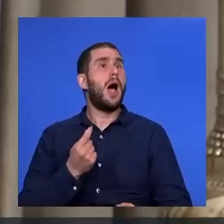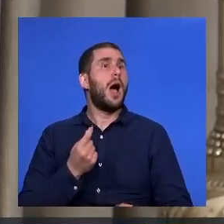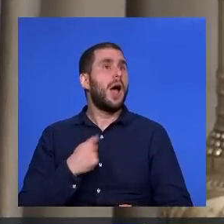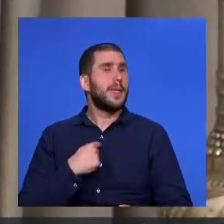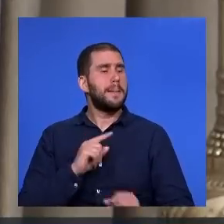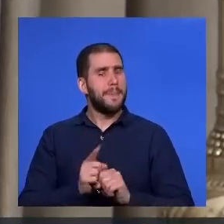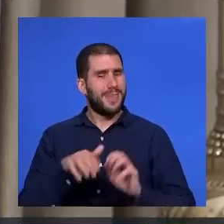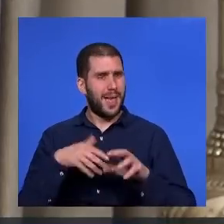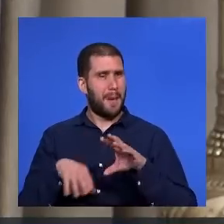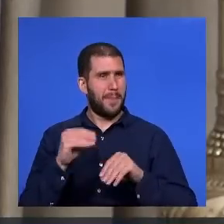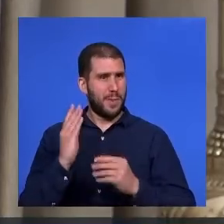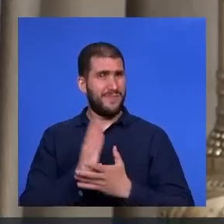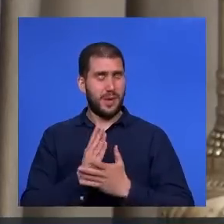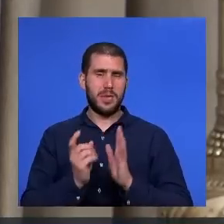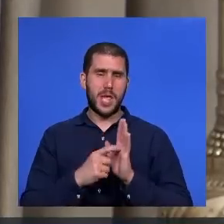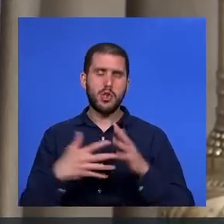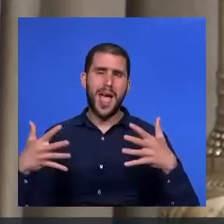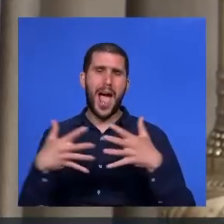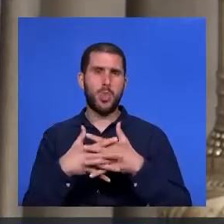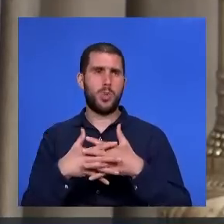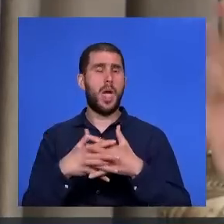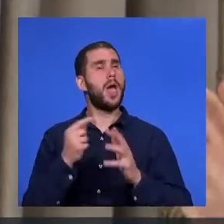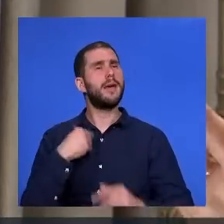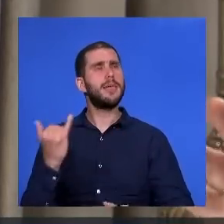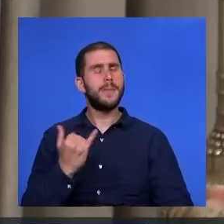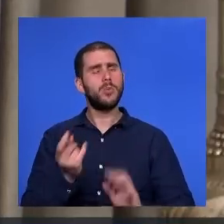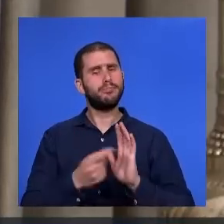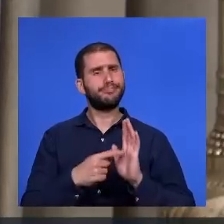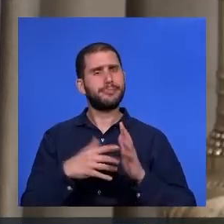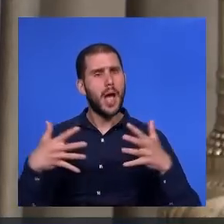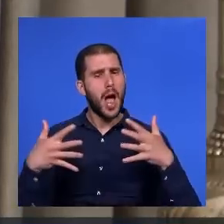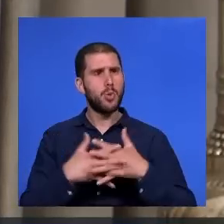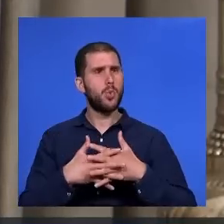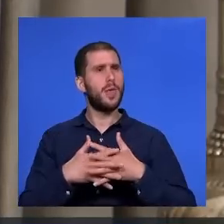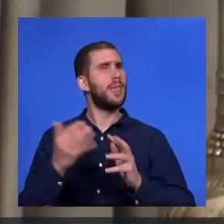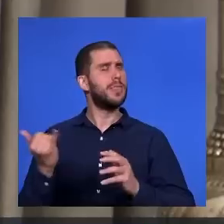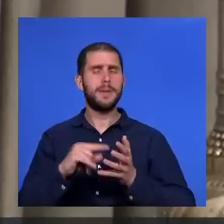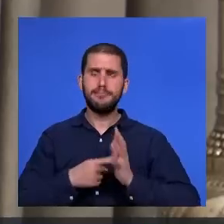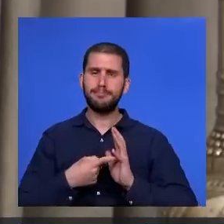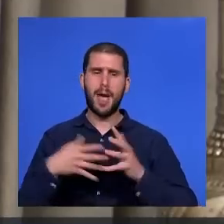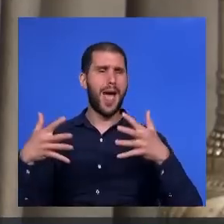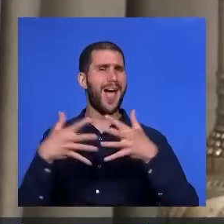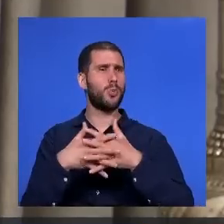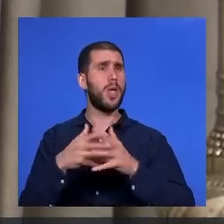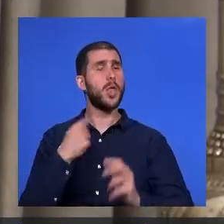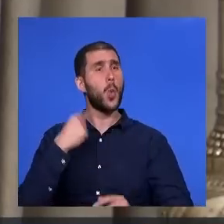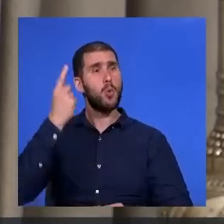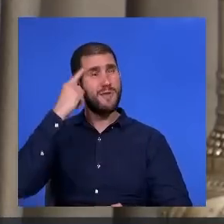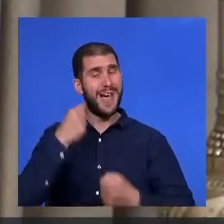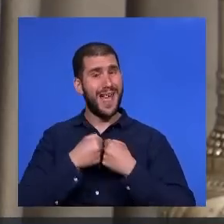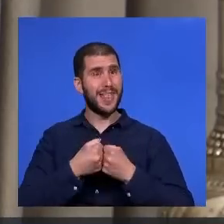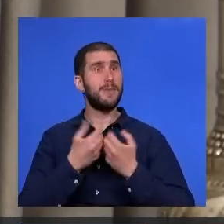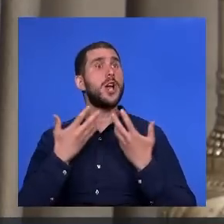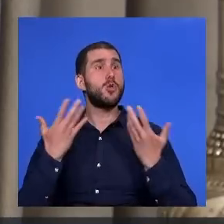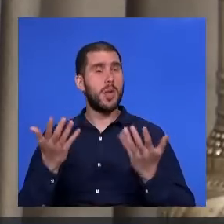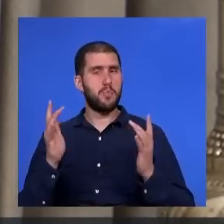מיד אחר הבחירות קראתי לאחדות. אני תמיד דוגל באחדות. תמיד דגלתי באחדות. ואני חושב שהאתגרים העצומים